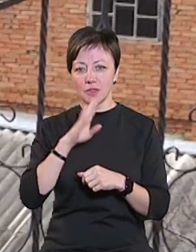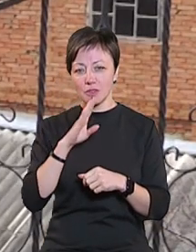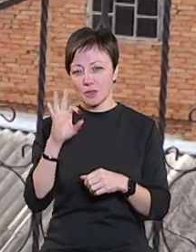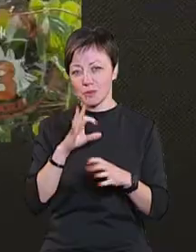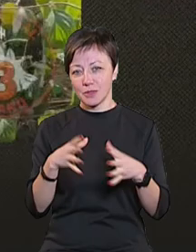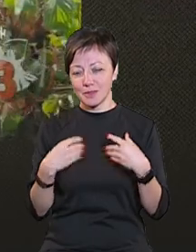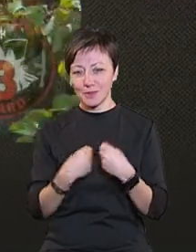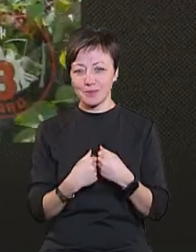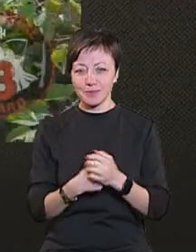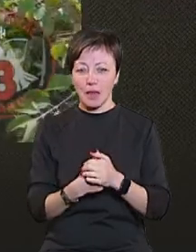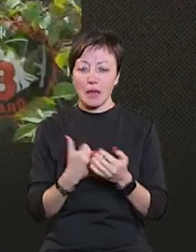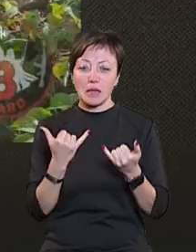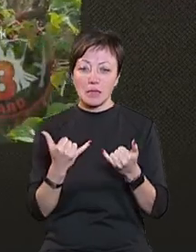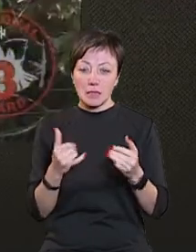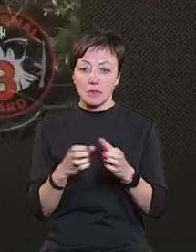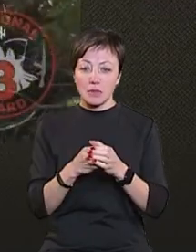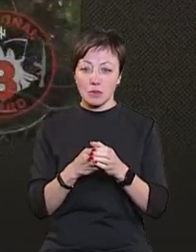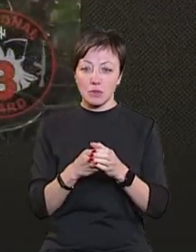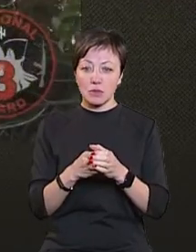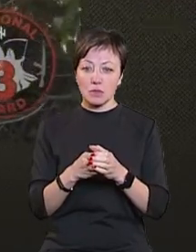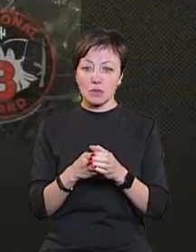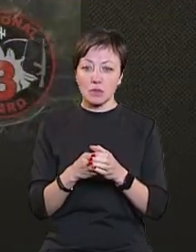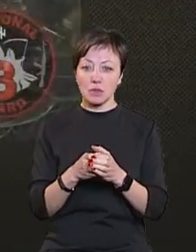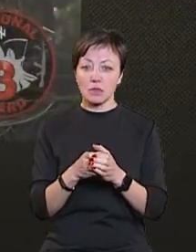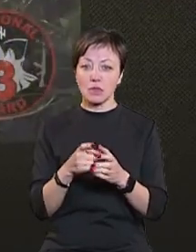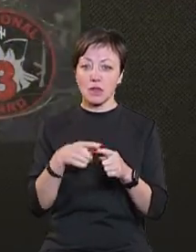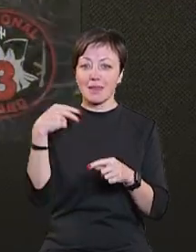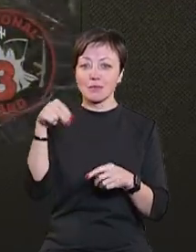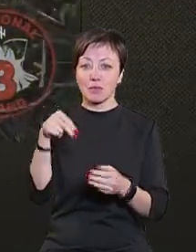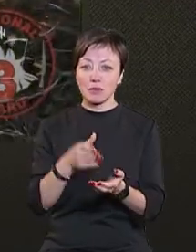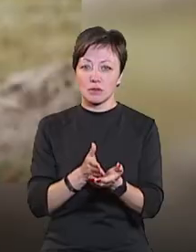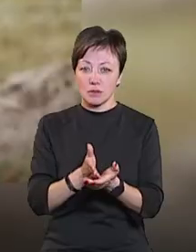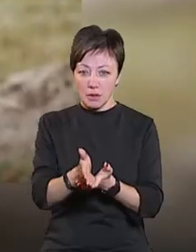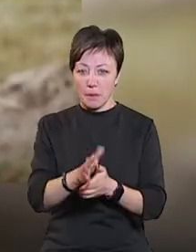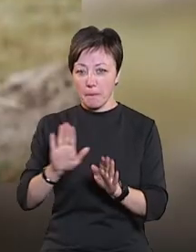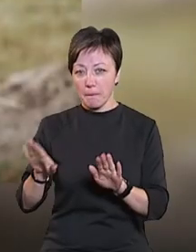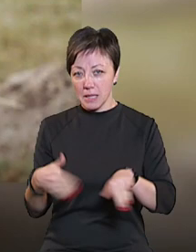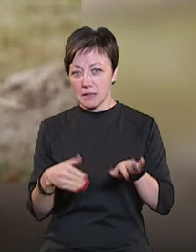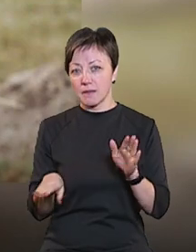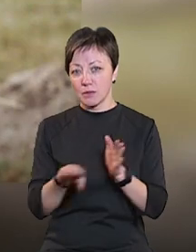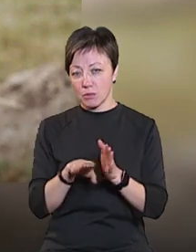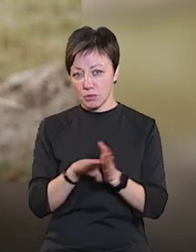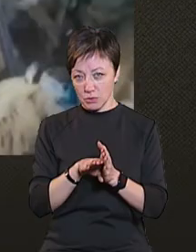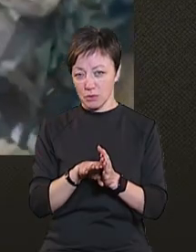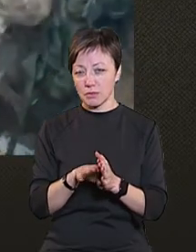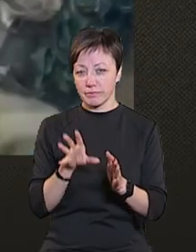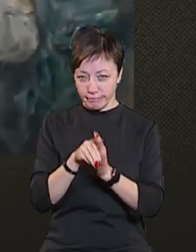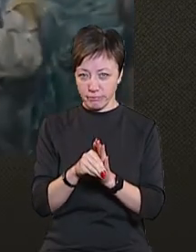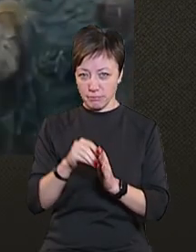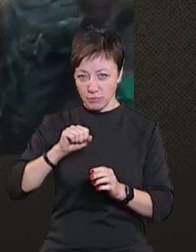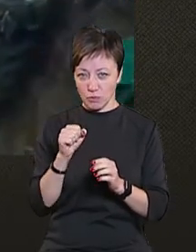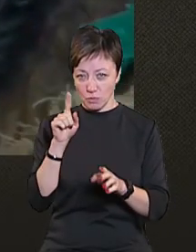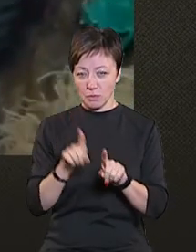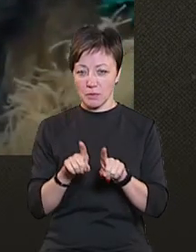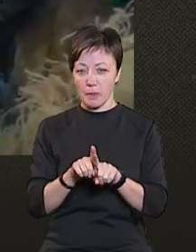сім'ю. Нині його підрозділ відбиває атаки окупантів на Запорізькому напрямку. Після відпустки, каже ювелір, долучиться до побратимів. Після